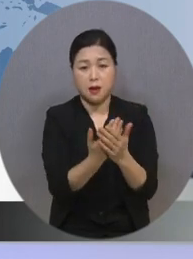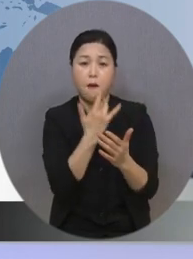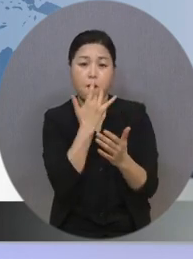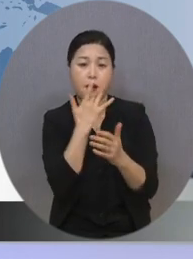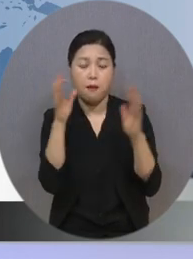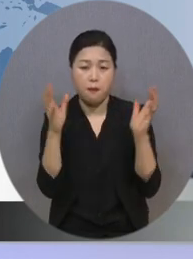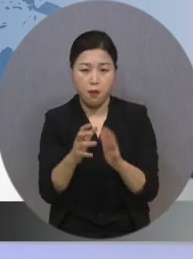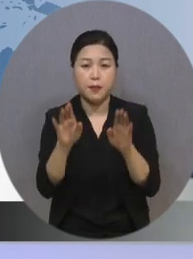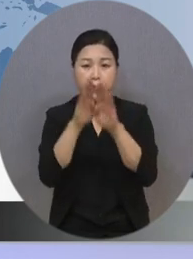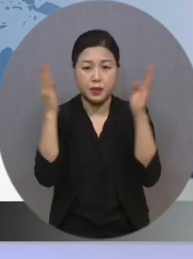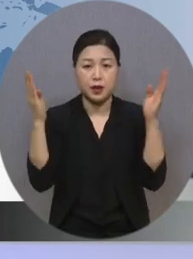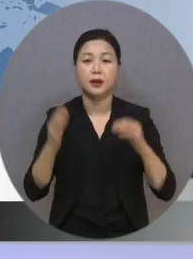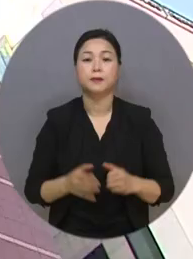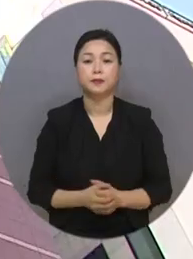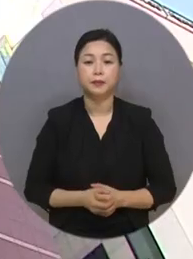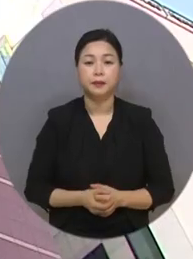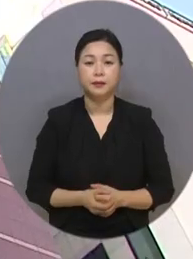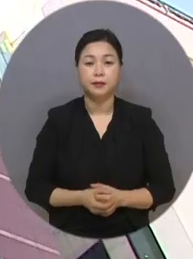화요집회가 열렸습니다.